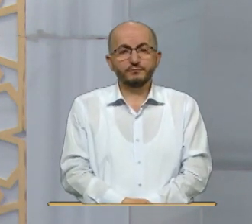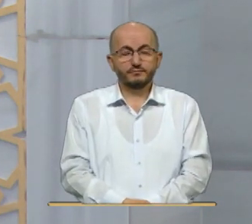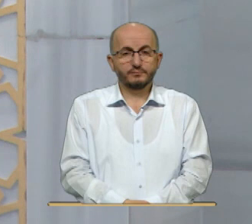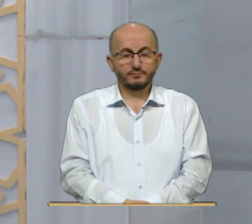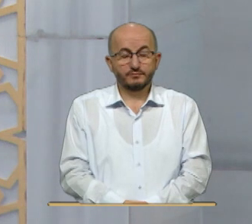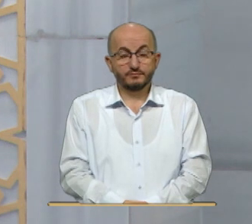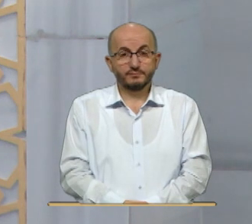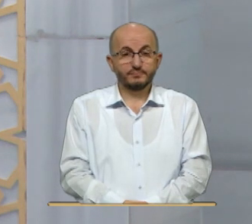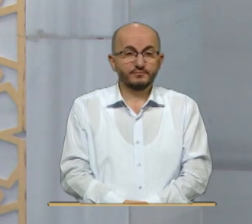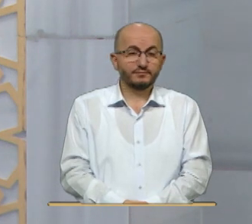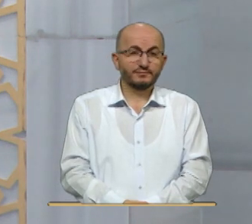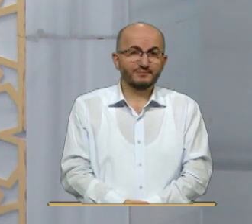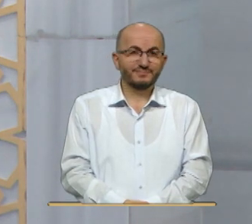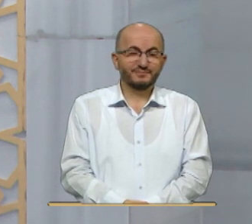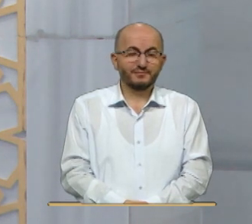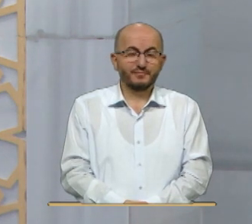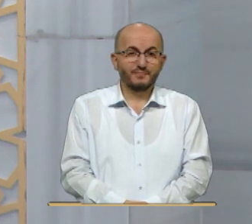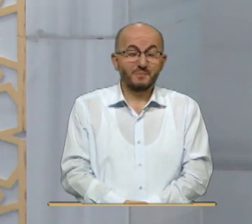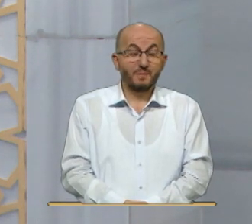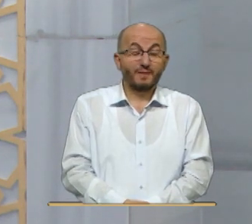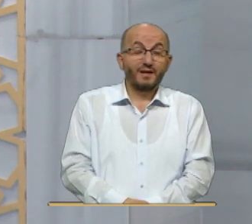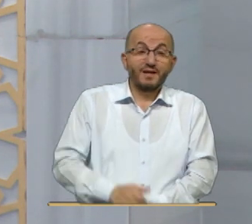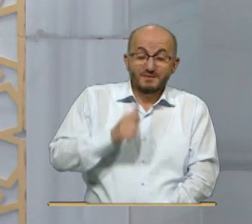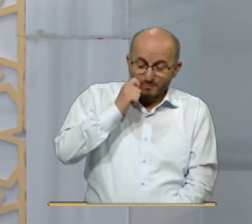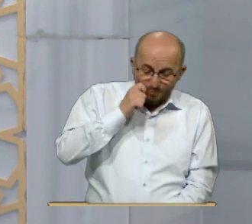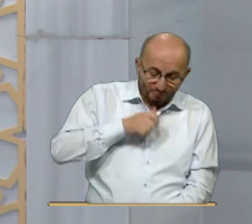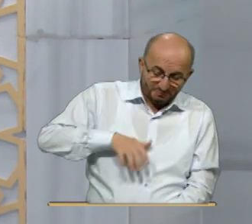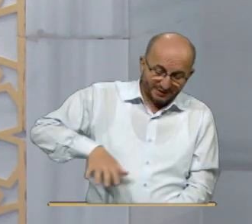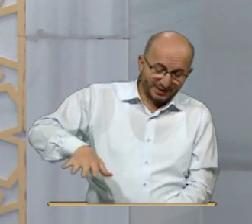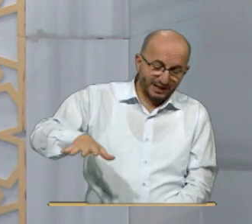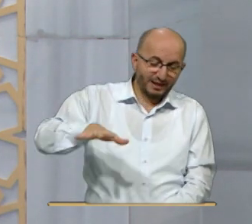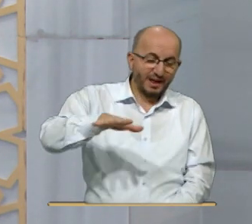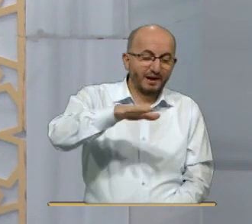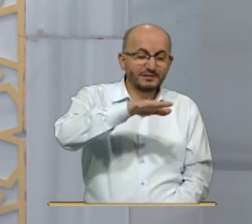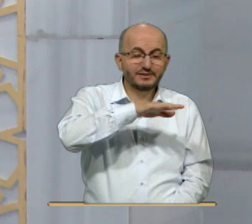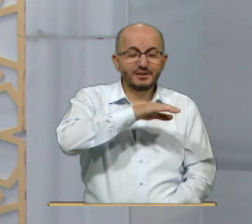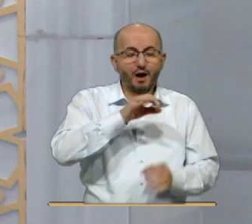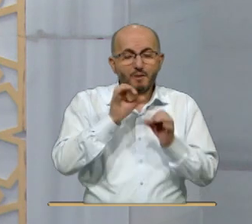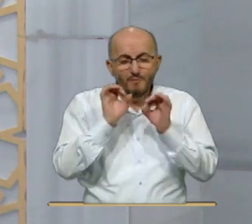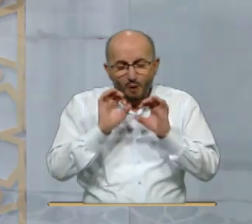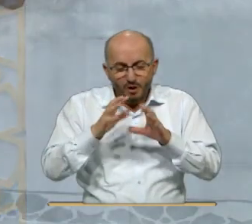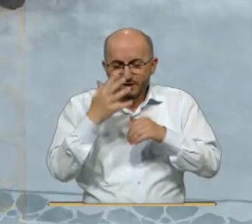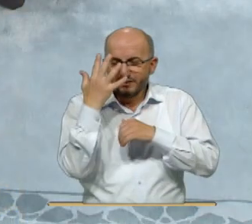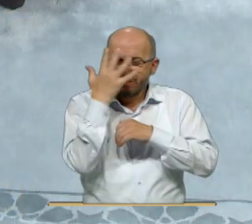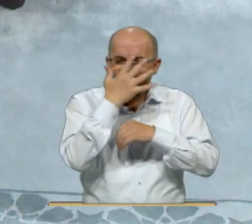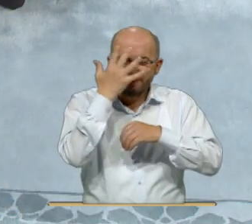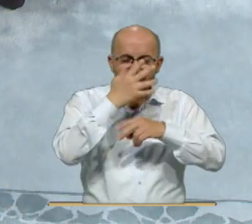yuhricuhum minez-zulumati ilen-nur. Müminleri işte bu şekilde